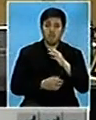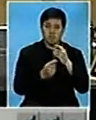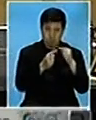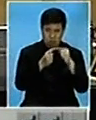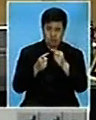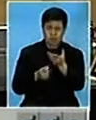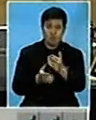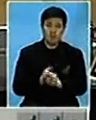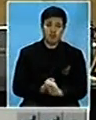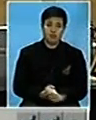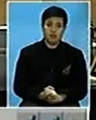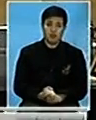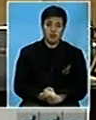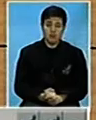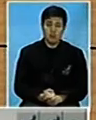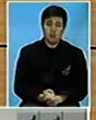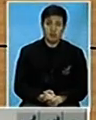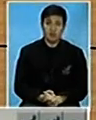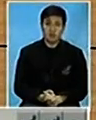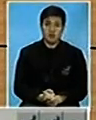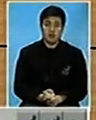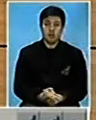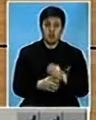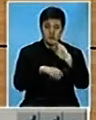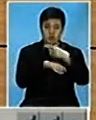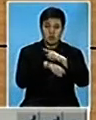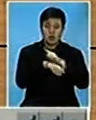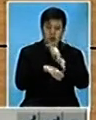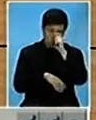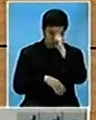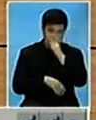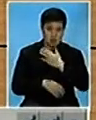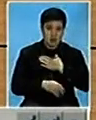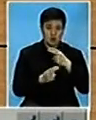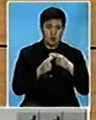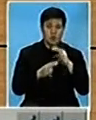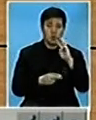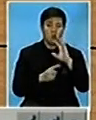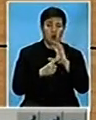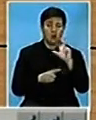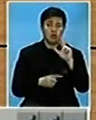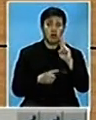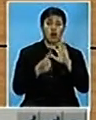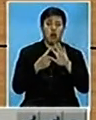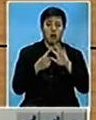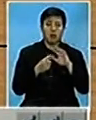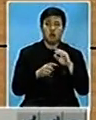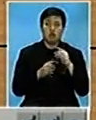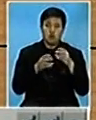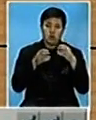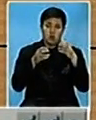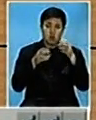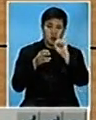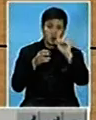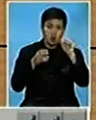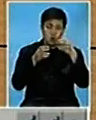ครับ ท่านประธานที่เคารพกระผมนายวัชระเพชรทองสมาชิกสภาผู้แทนราษฎร